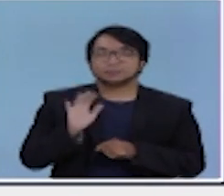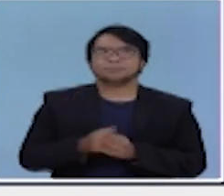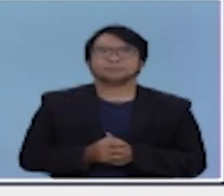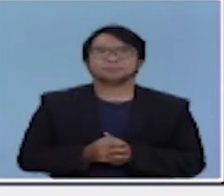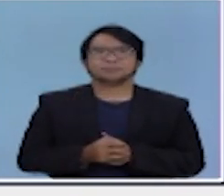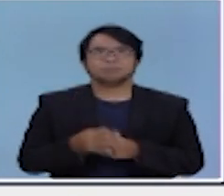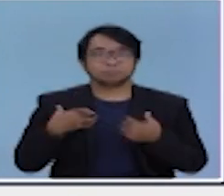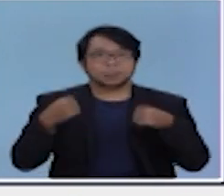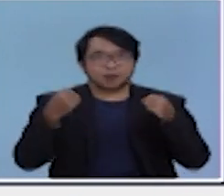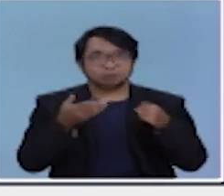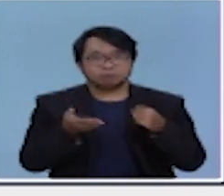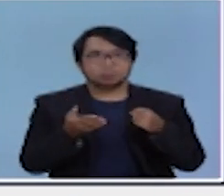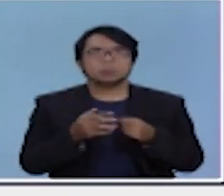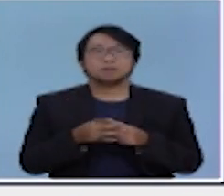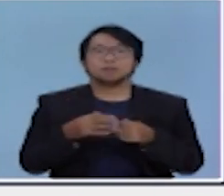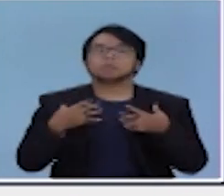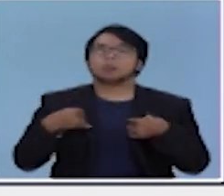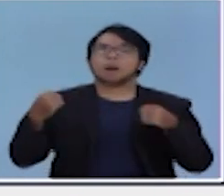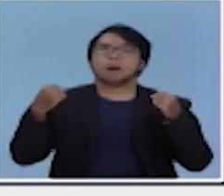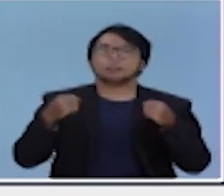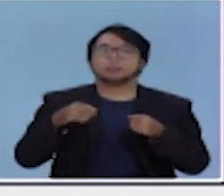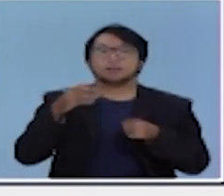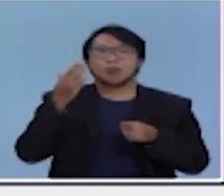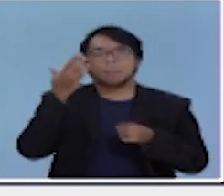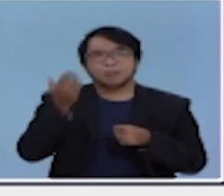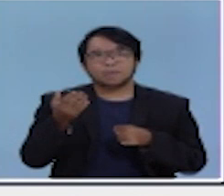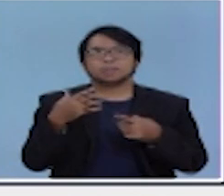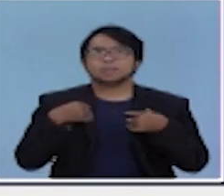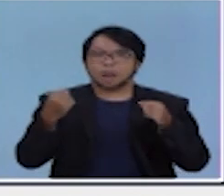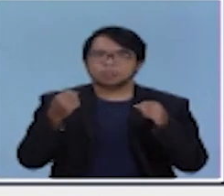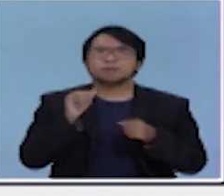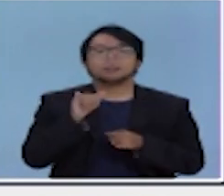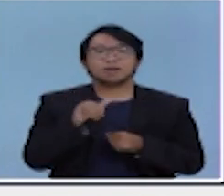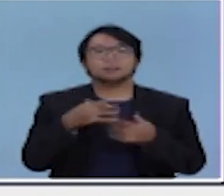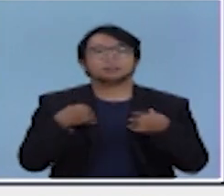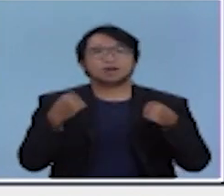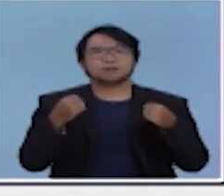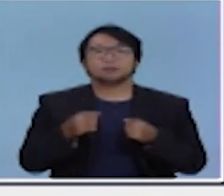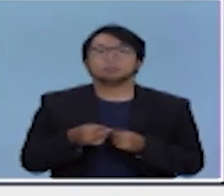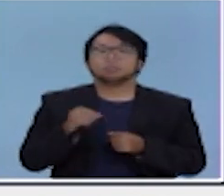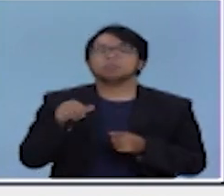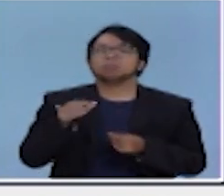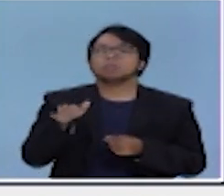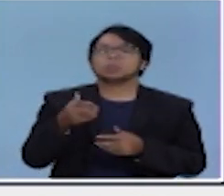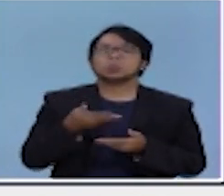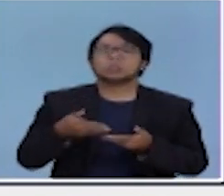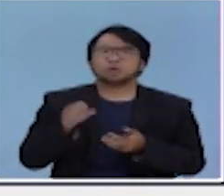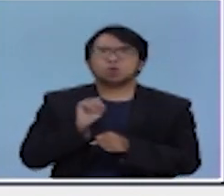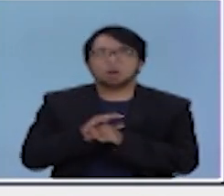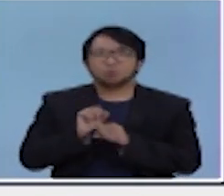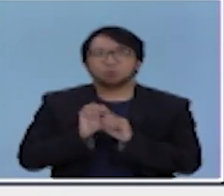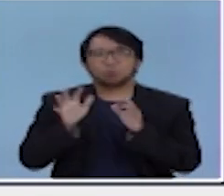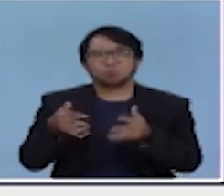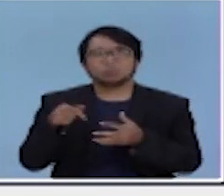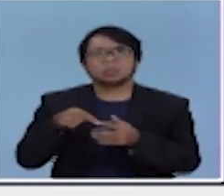sehat Puji Tuhan sehat apa kabar Saya juga melatih hamil di tengah pandemic Rona ini pastinya harus ekstra waspada